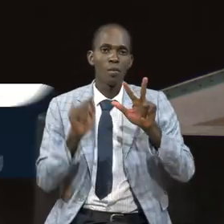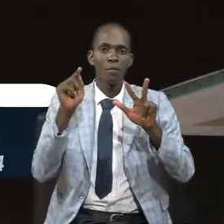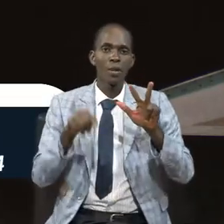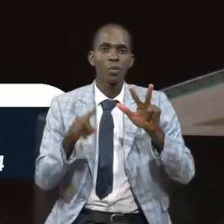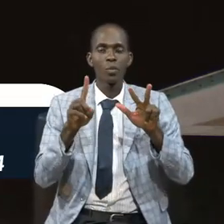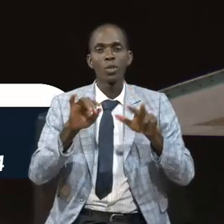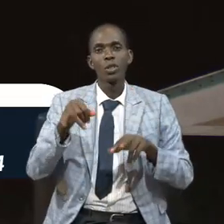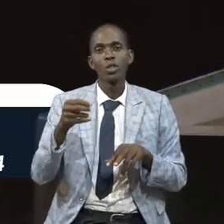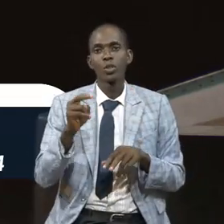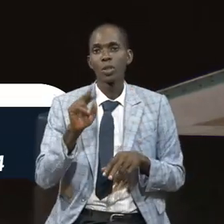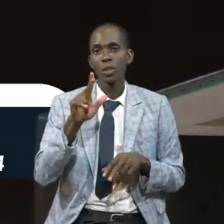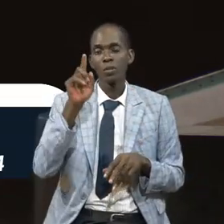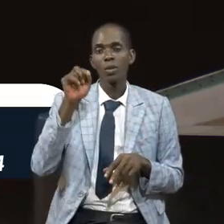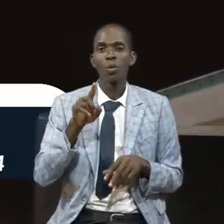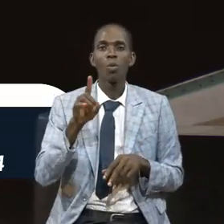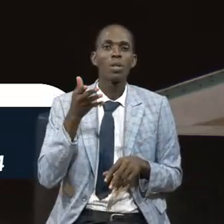Jacques 3,